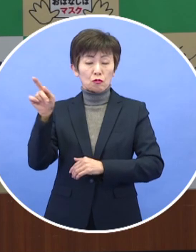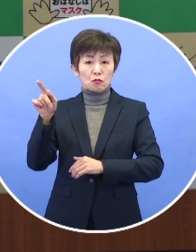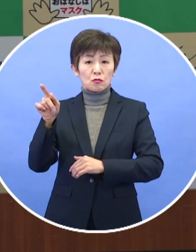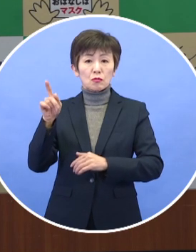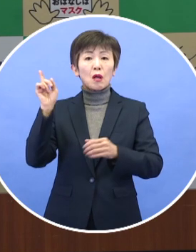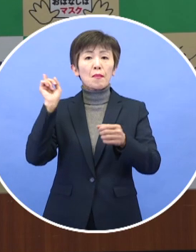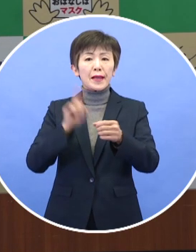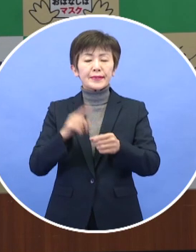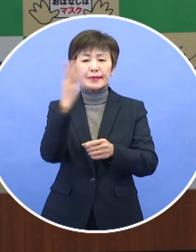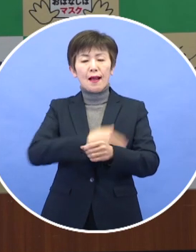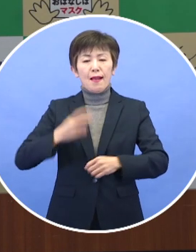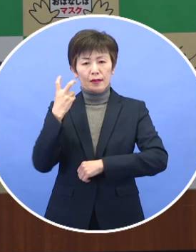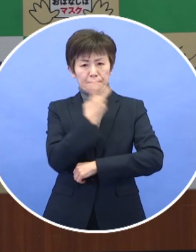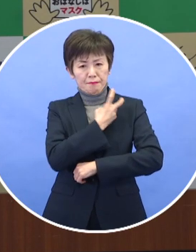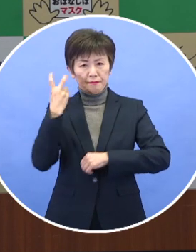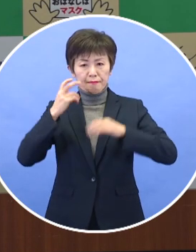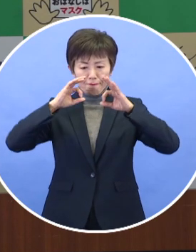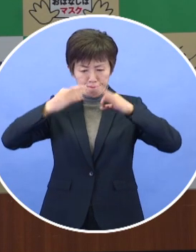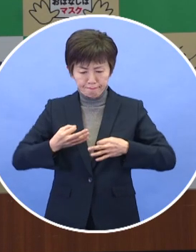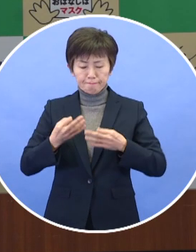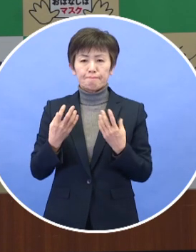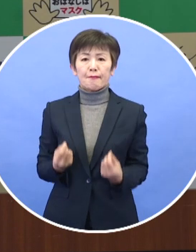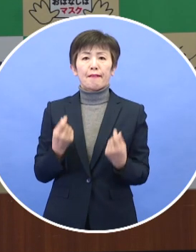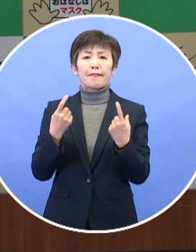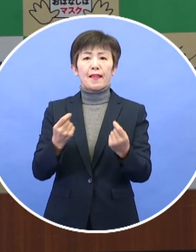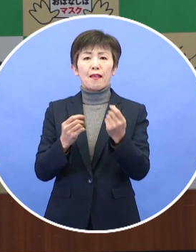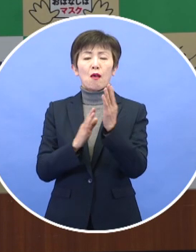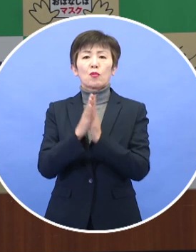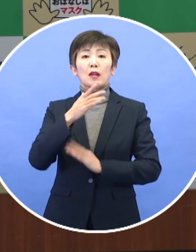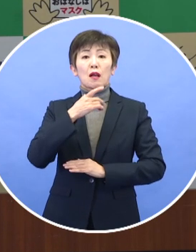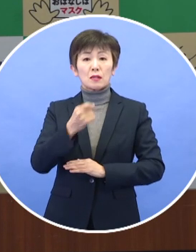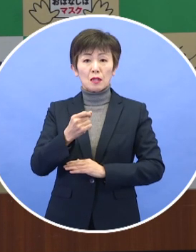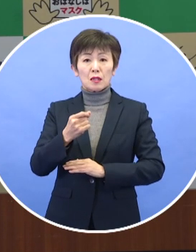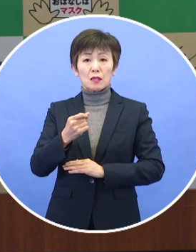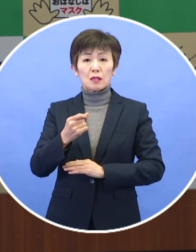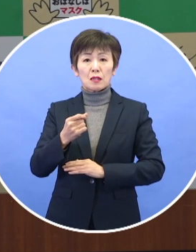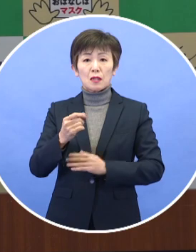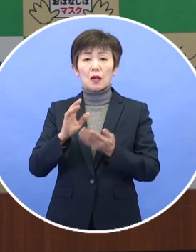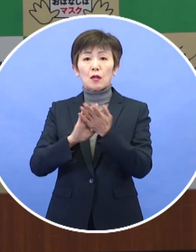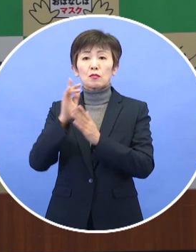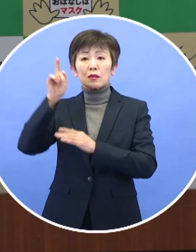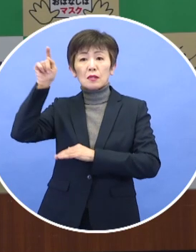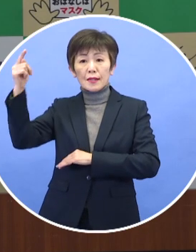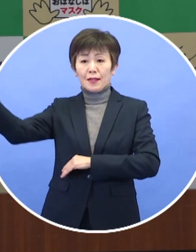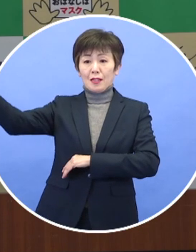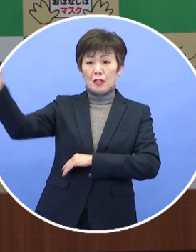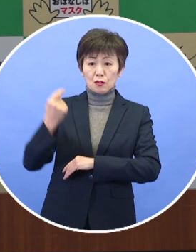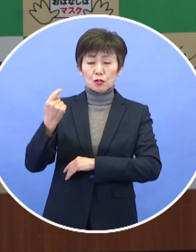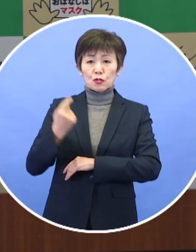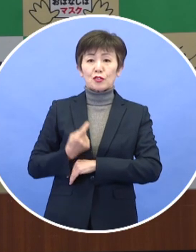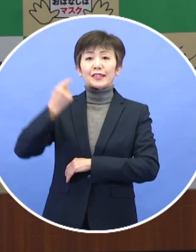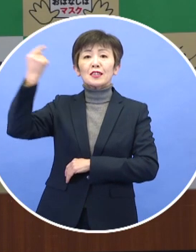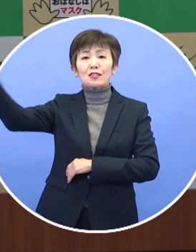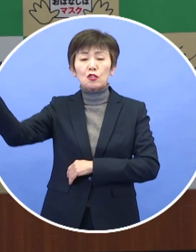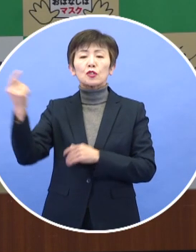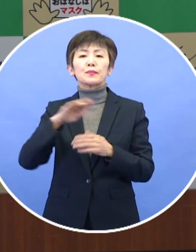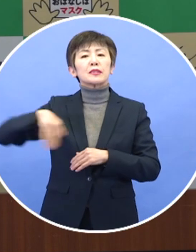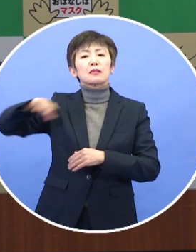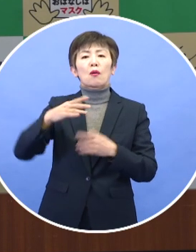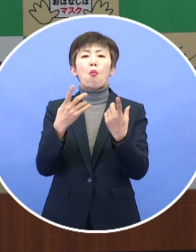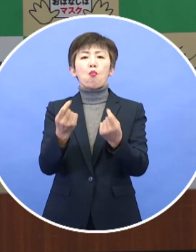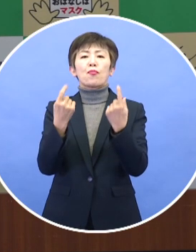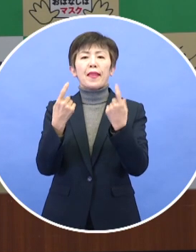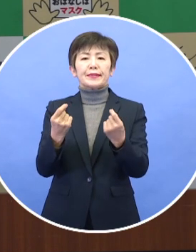く、これは福井県から外に行かれる方も含めてですね、もうエチケットというかそういうような心がけでお願いをし